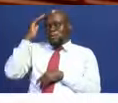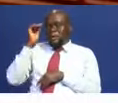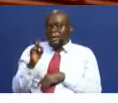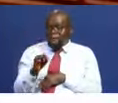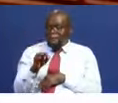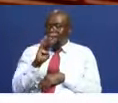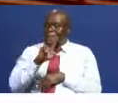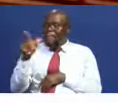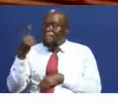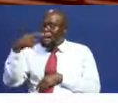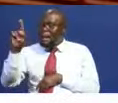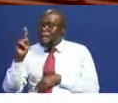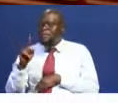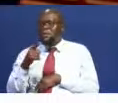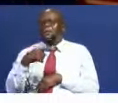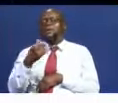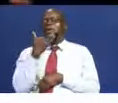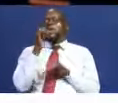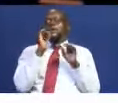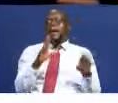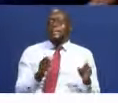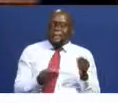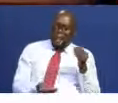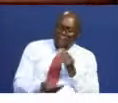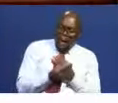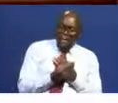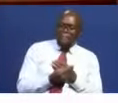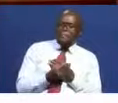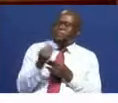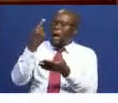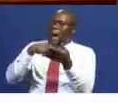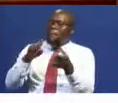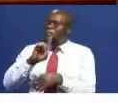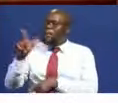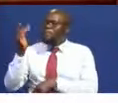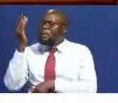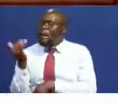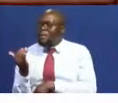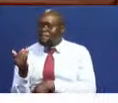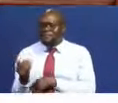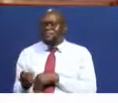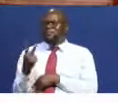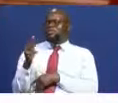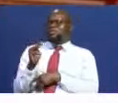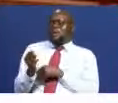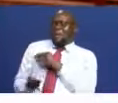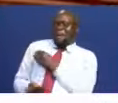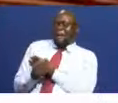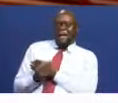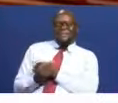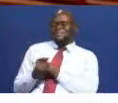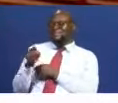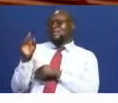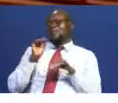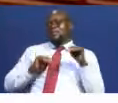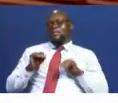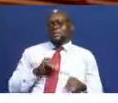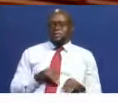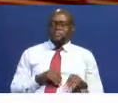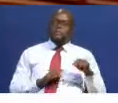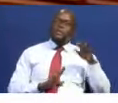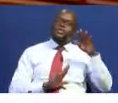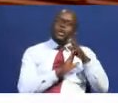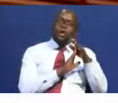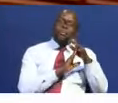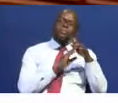huo mswada ni mzuri, ahonge mbunge ili aupitishe? Kwa hivyo hiyo yote ni ufisadi kutoka juu